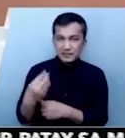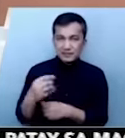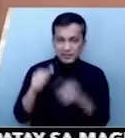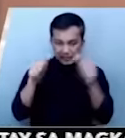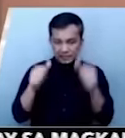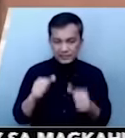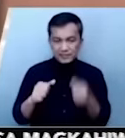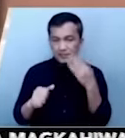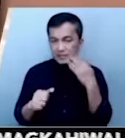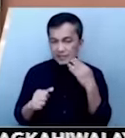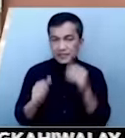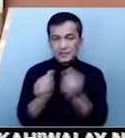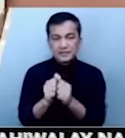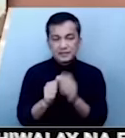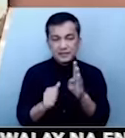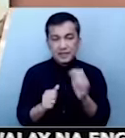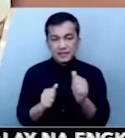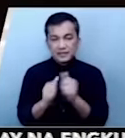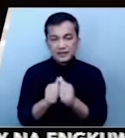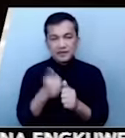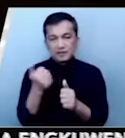nilang showbiz friends.